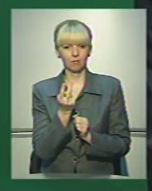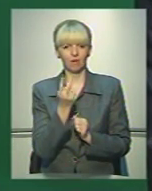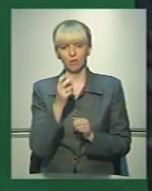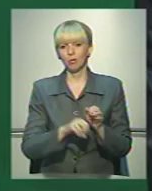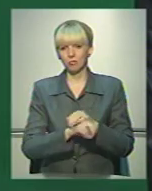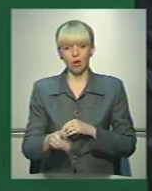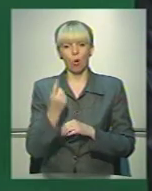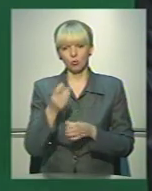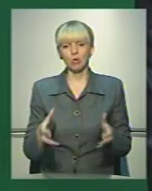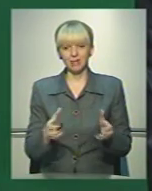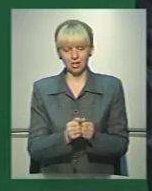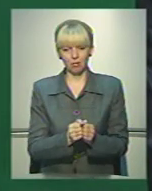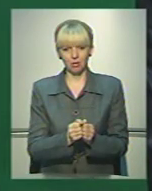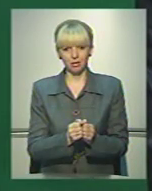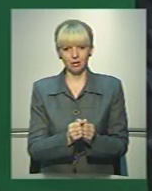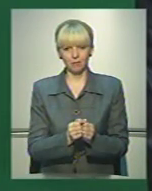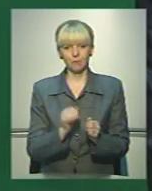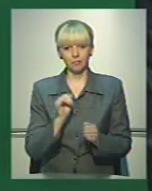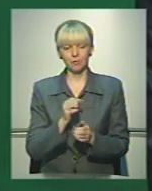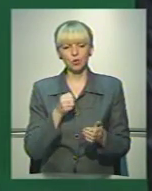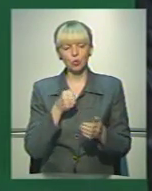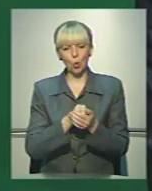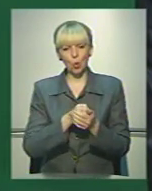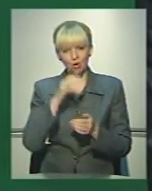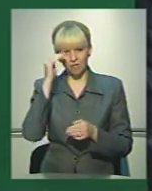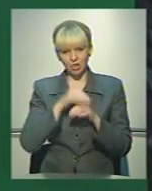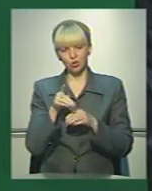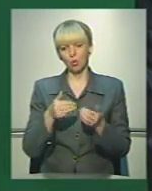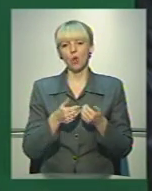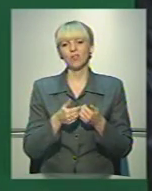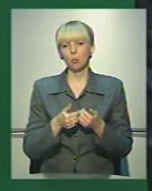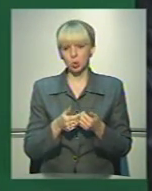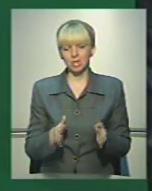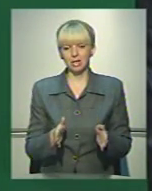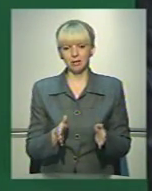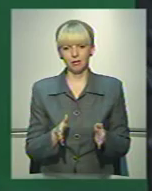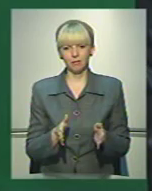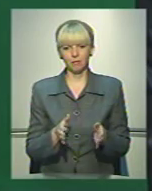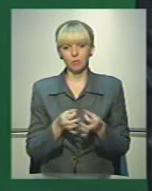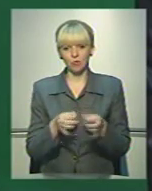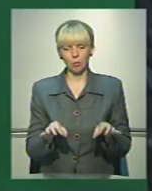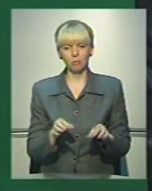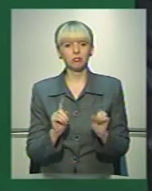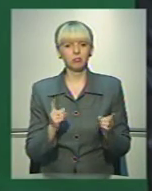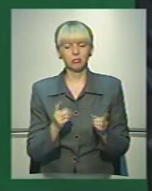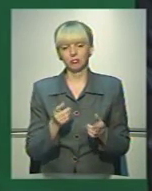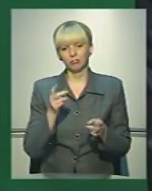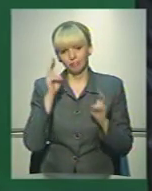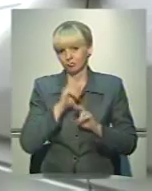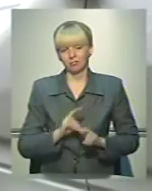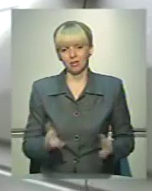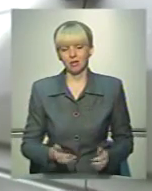втекли, одного затримували і до вечора його відпустили. Чому, ми не